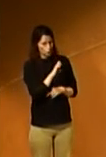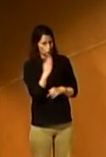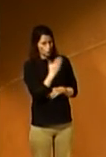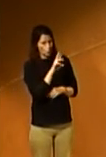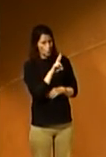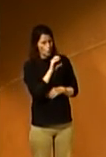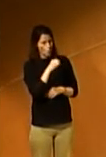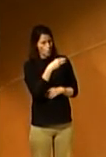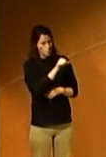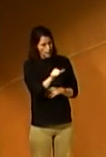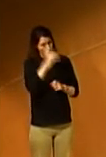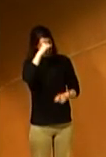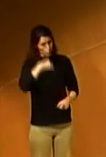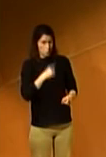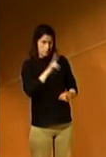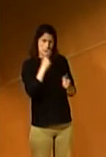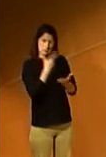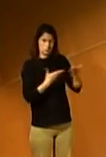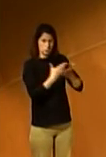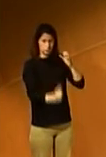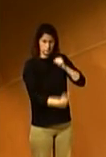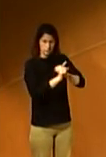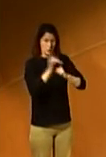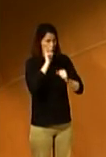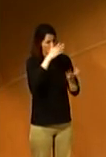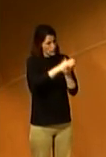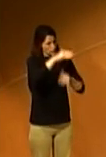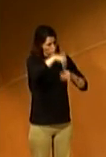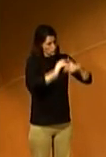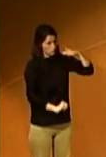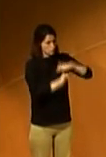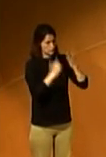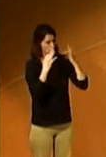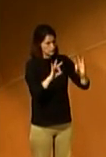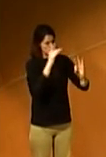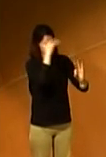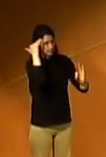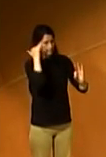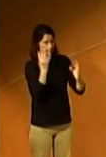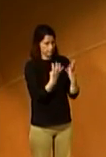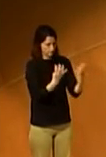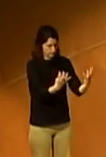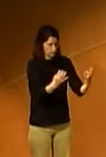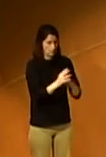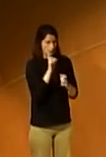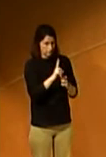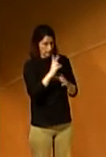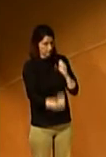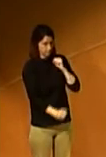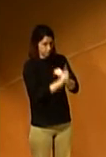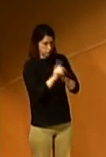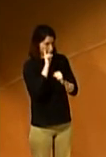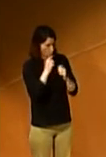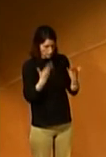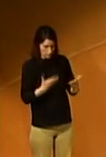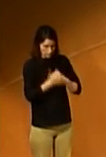particulier. Nous pouvons accueillir jusqu'à 10 élèves. Et la particularité, c'est que cette année, j'ai 9 élèves. Et